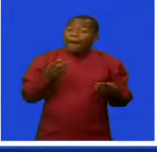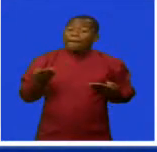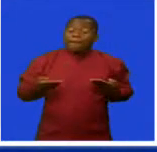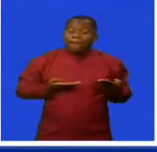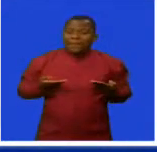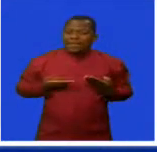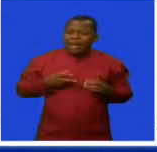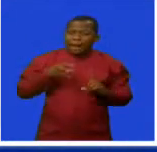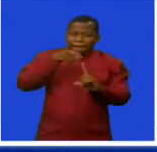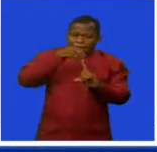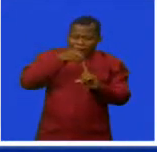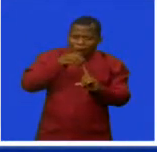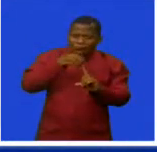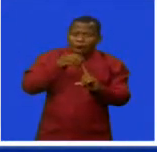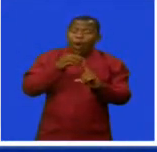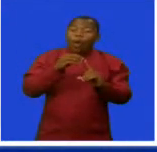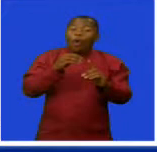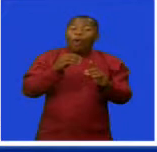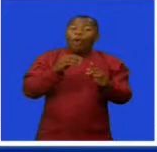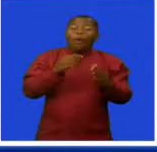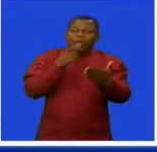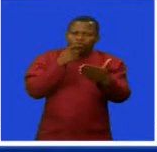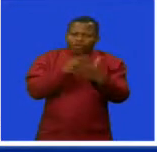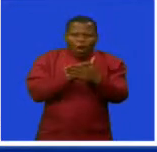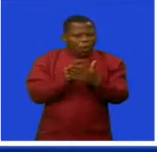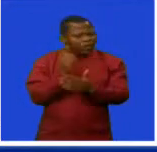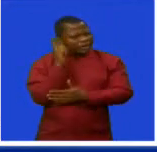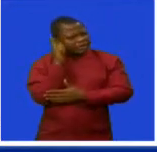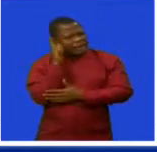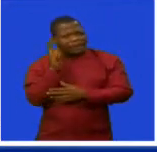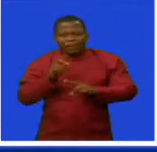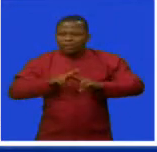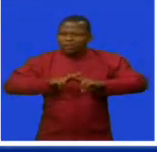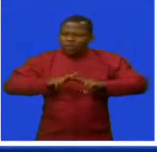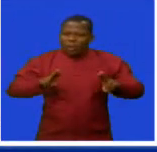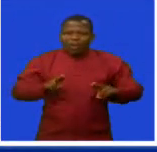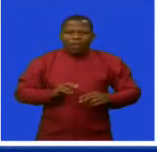yetitolo. Umbiko ohlanganiswe ngusifiso Nxumalo nginasimuva Shongwe sisenhlangano.